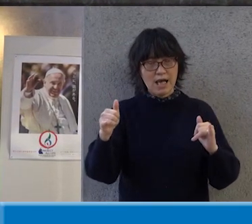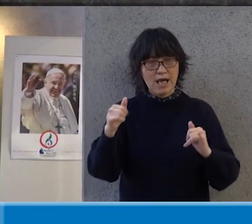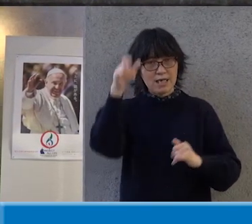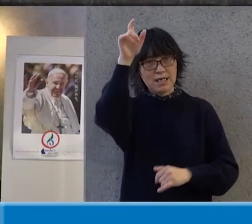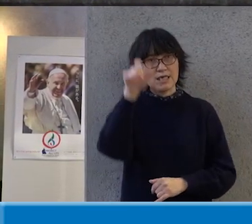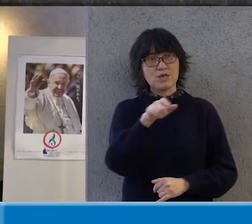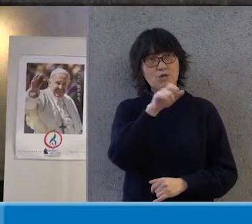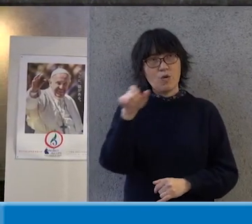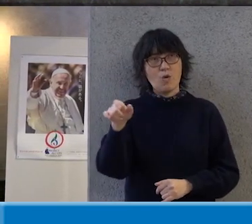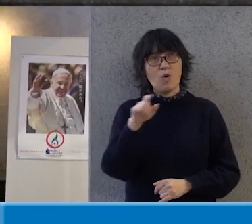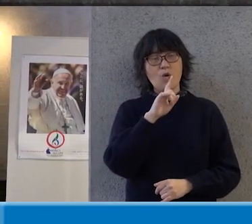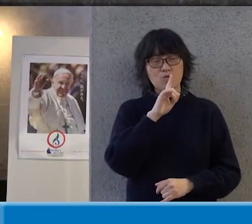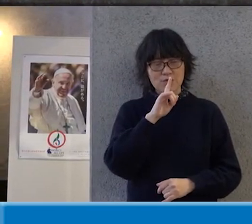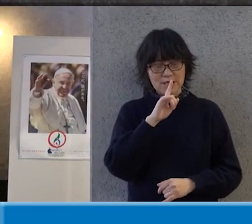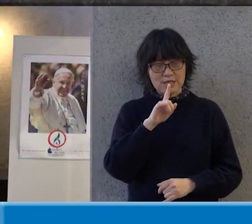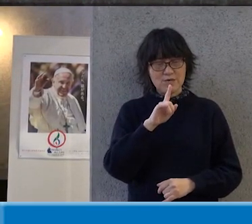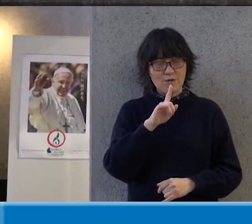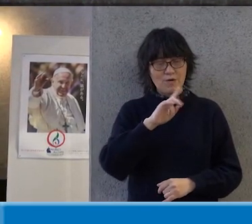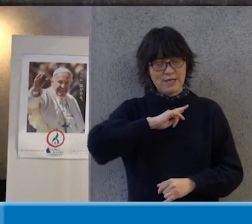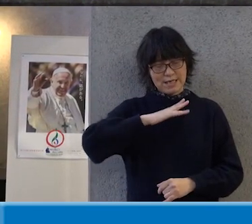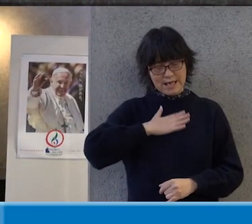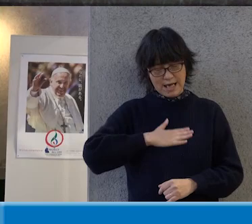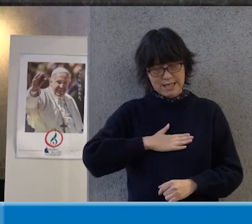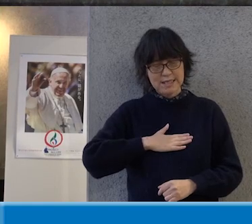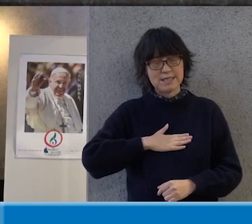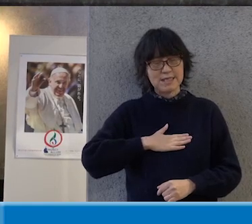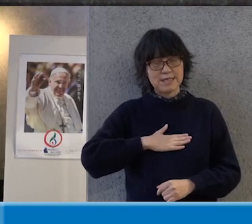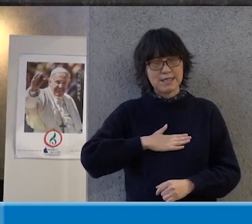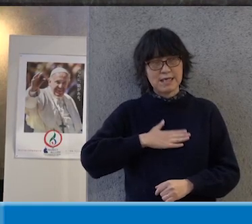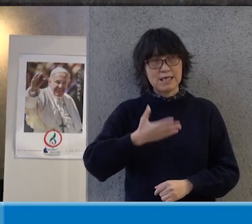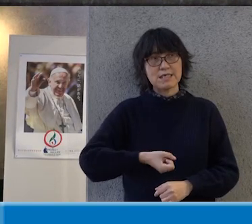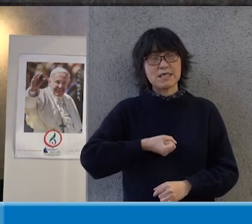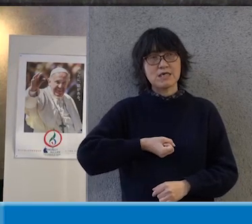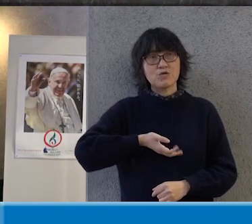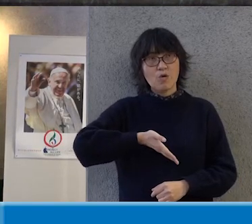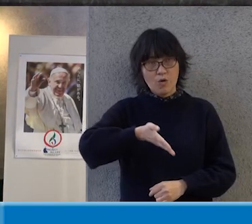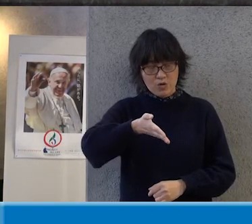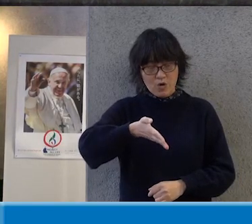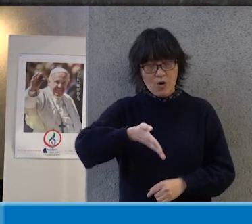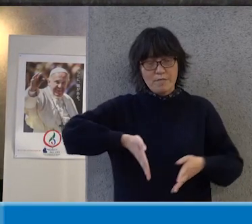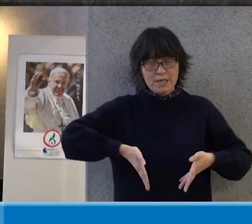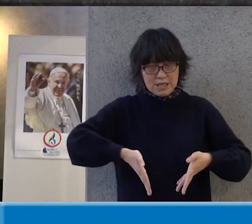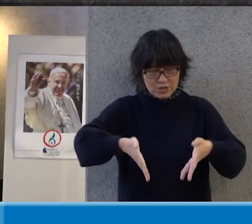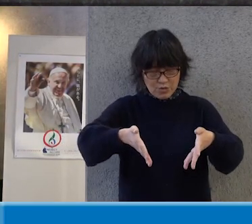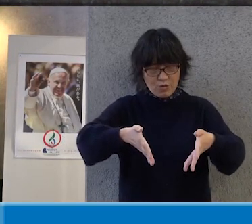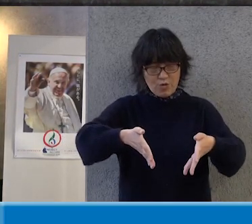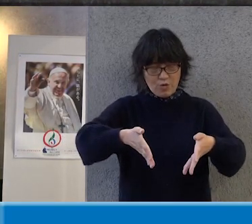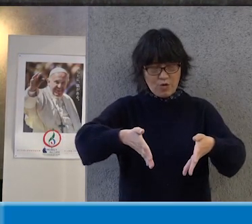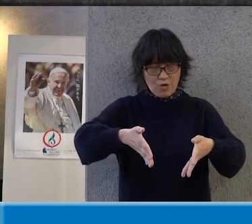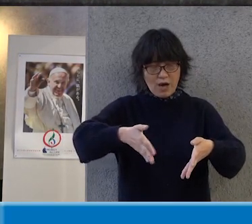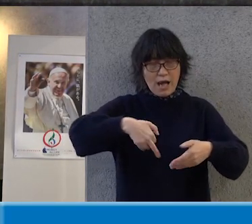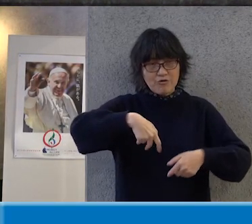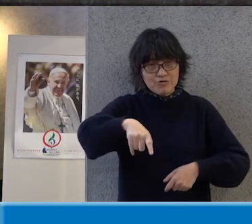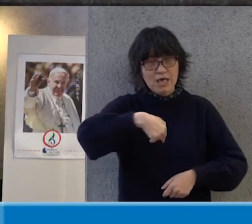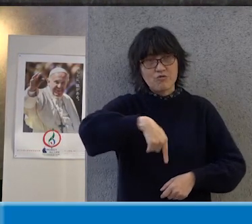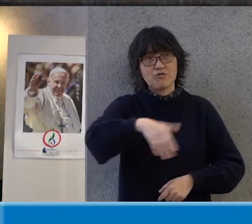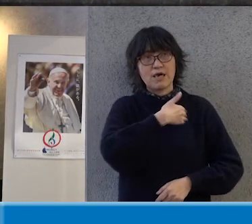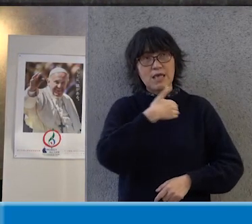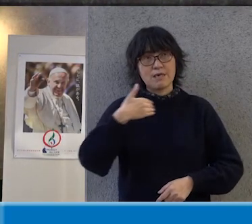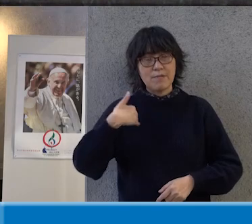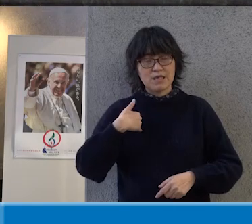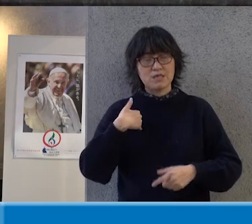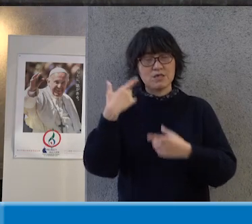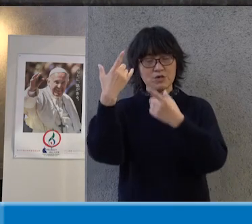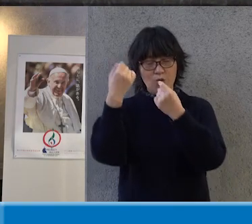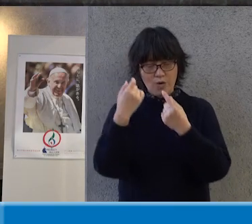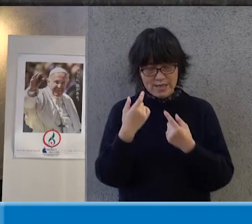を深く理解し、信仰の道を進んでいくことができますように、